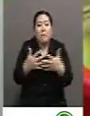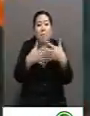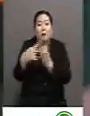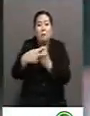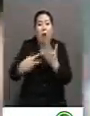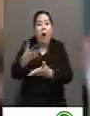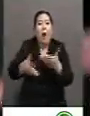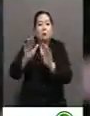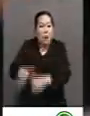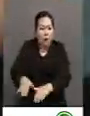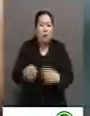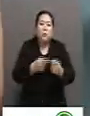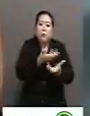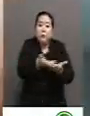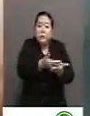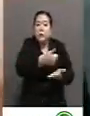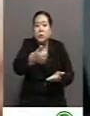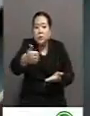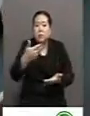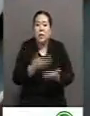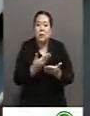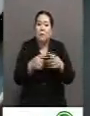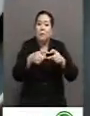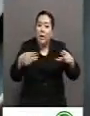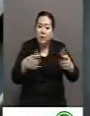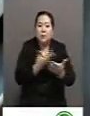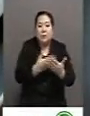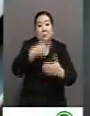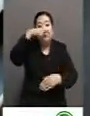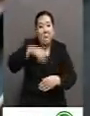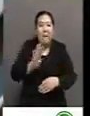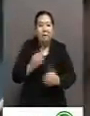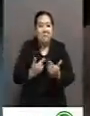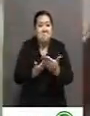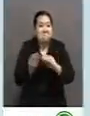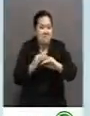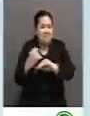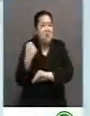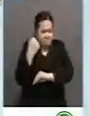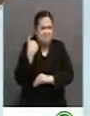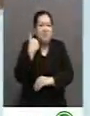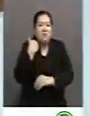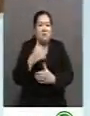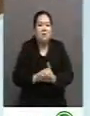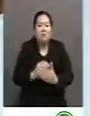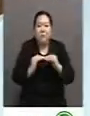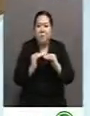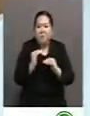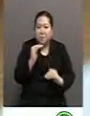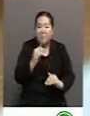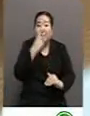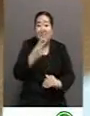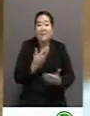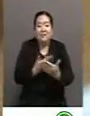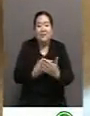และมาถือสินทรัพย์ในสกุลอื่นแทนเช่นหุ้นพันธบัตรค่าเงินบาทของไทยค่ะที่บอกว่าตอนนี้แข็งค่ามีทิศทางอย่างไรบ้างจะเห็นนะคะว่าทิ